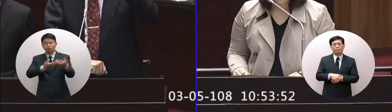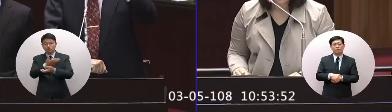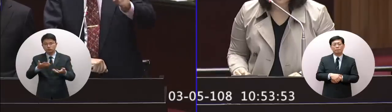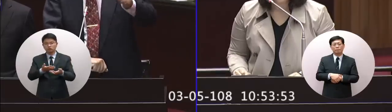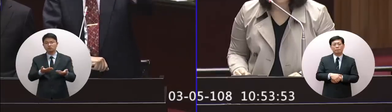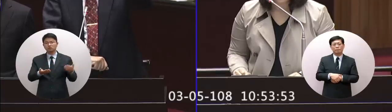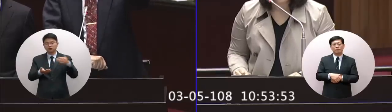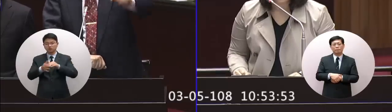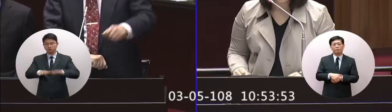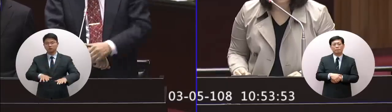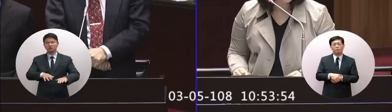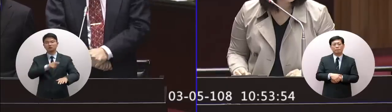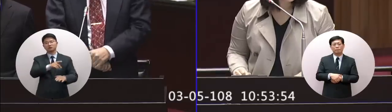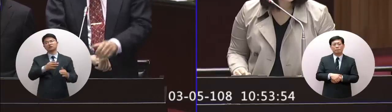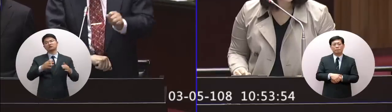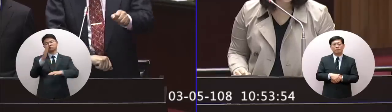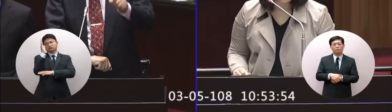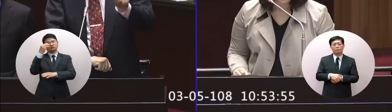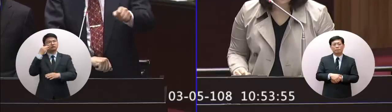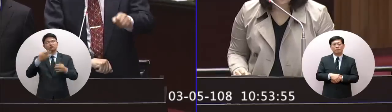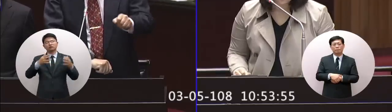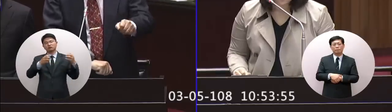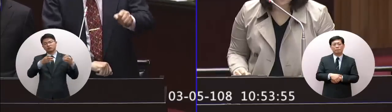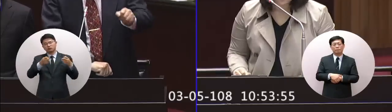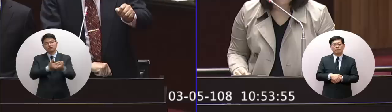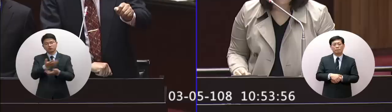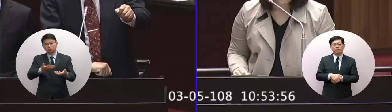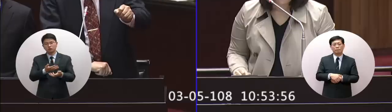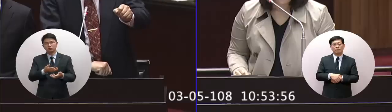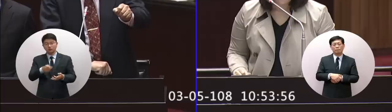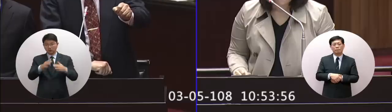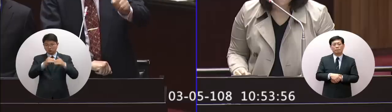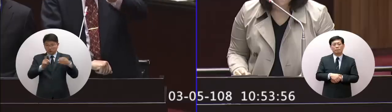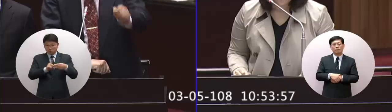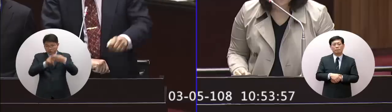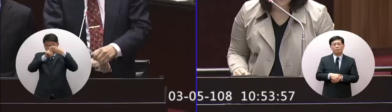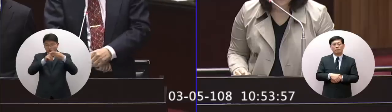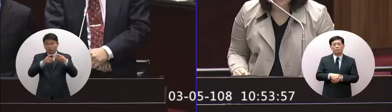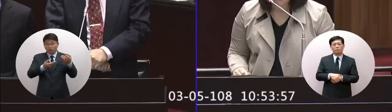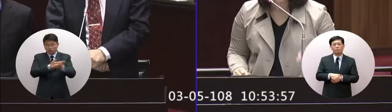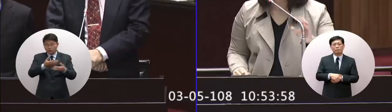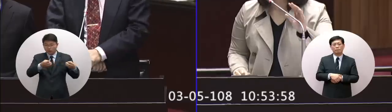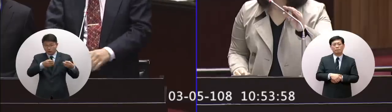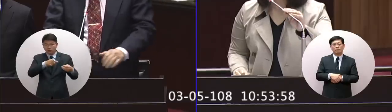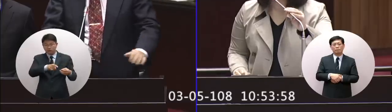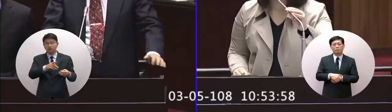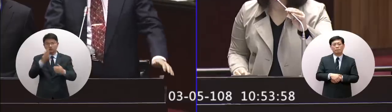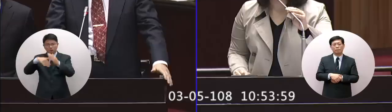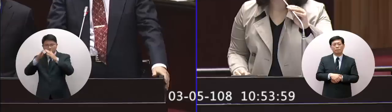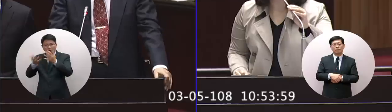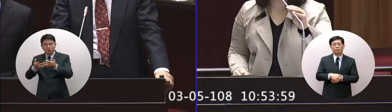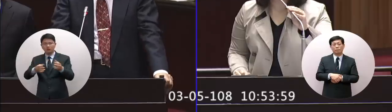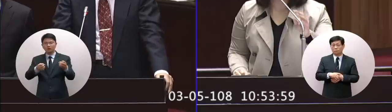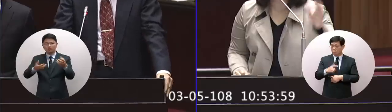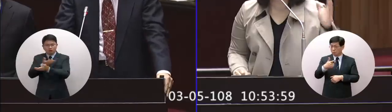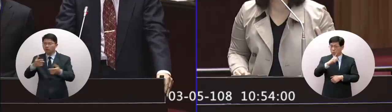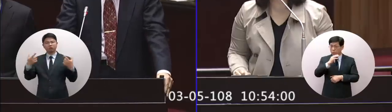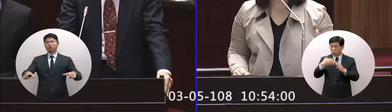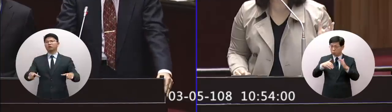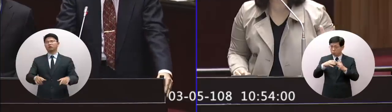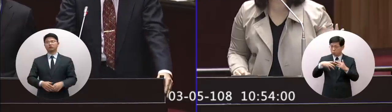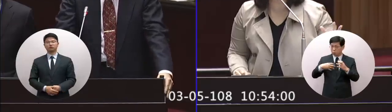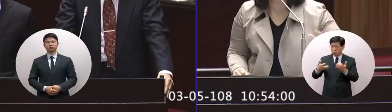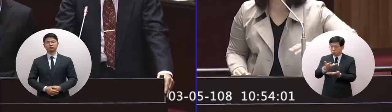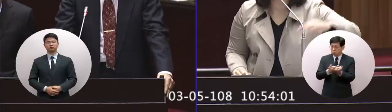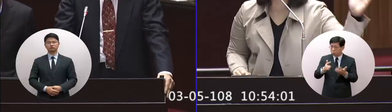的政治协商会议。所以民主协商对中共来讲是一个专有名词，它不是学术交流。 哦，所以他不是，所以你